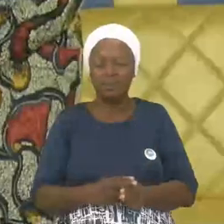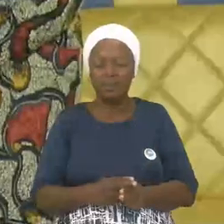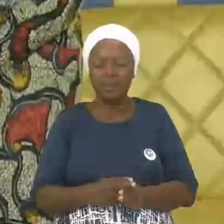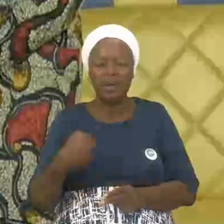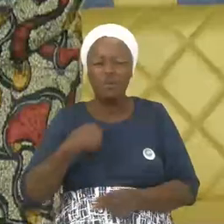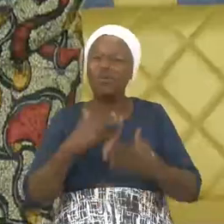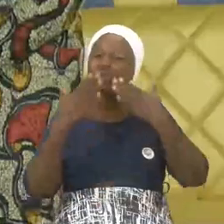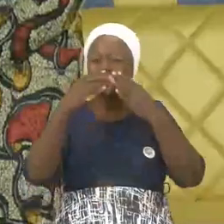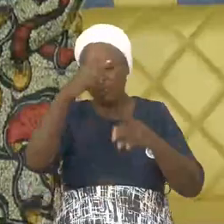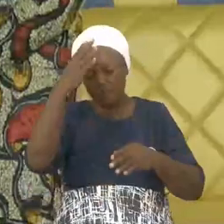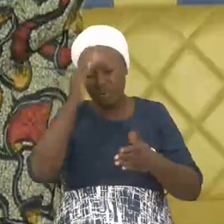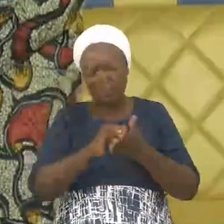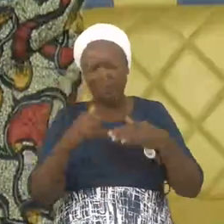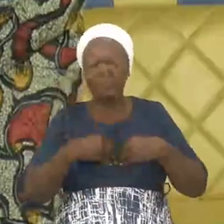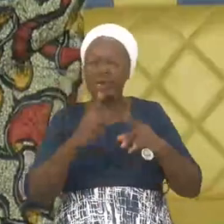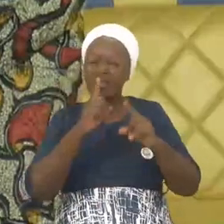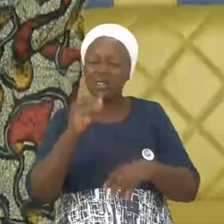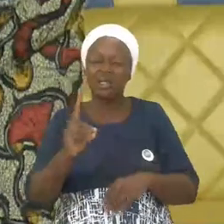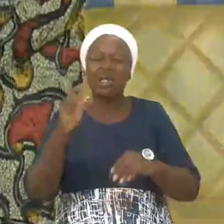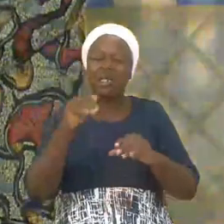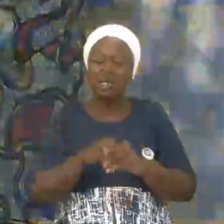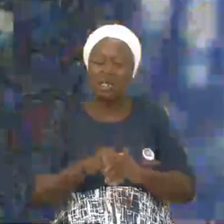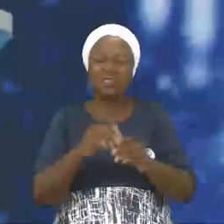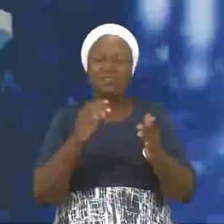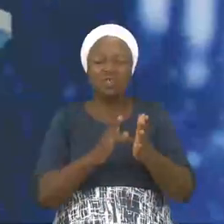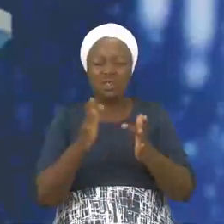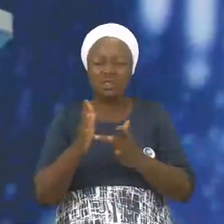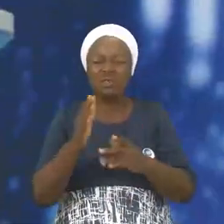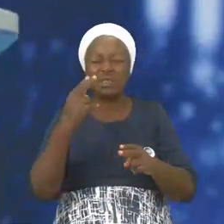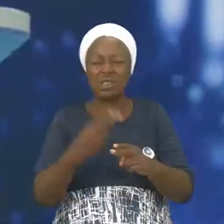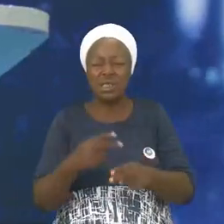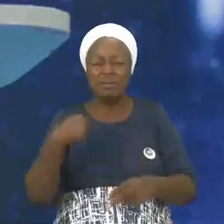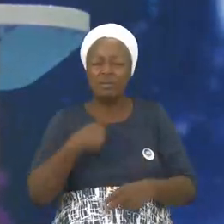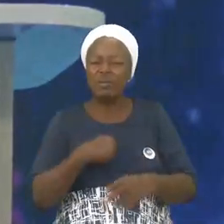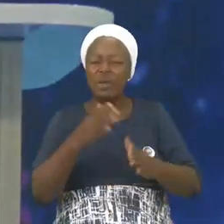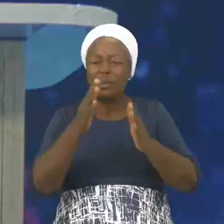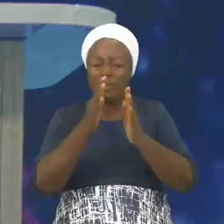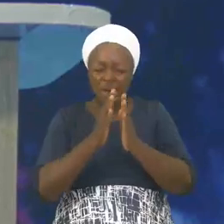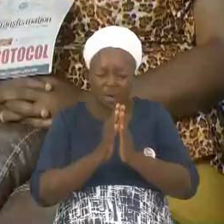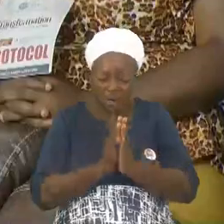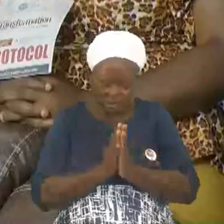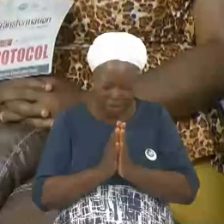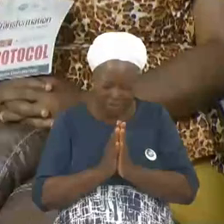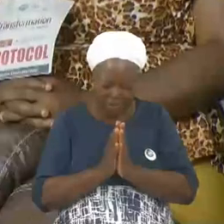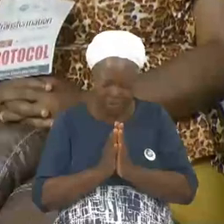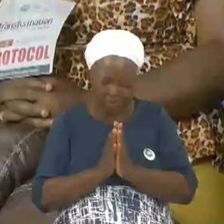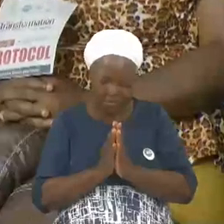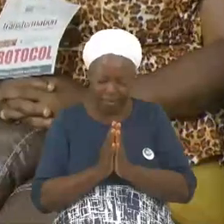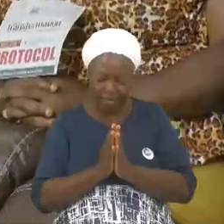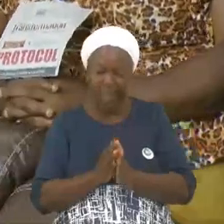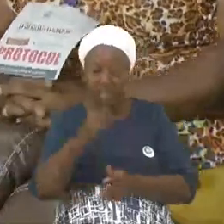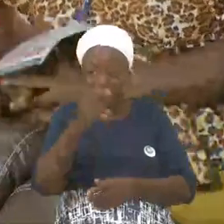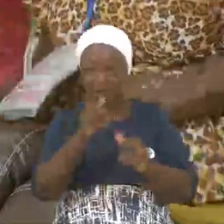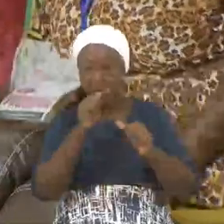les mêmes au nom de Jésus. Nous te remercions pour l'exaucement. Au nom de Jésus,